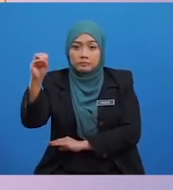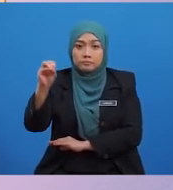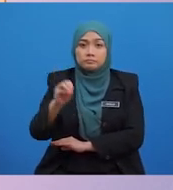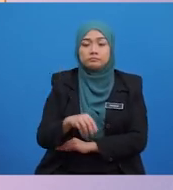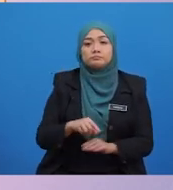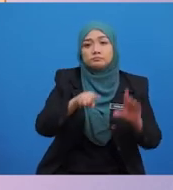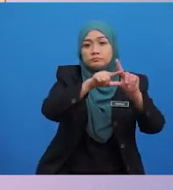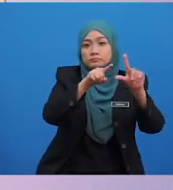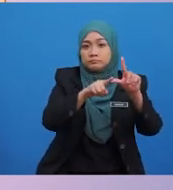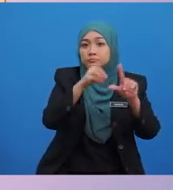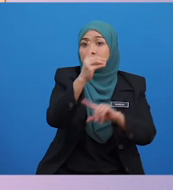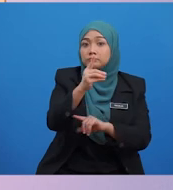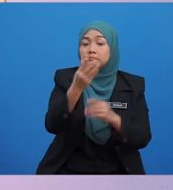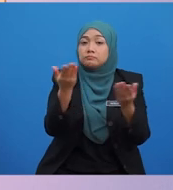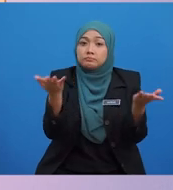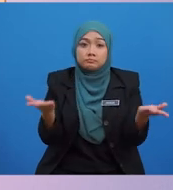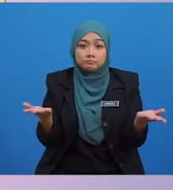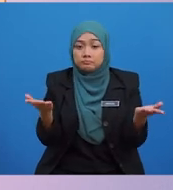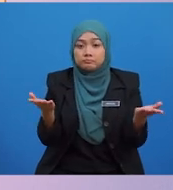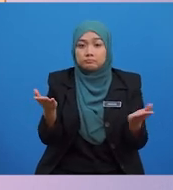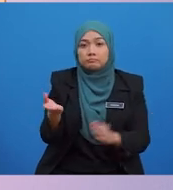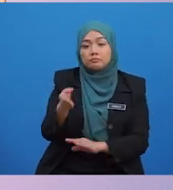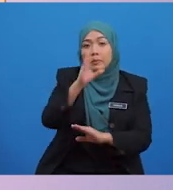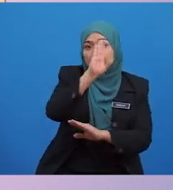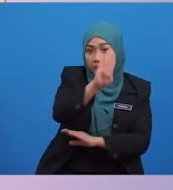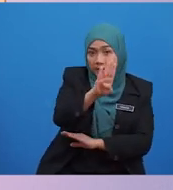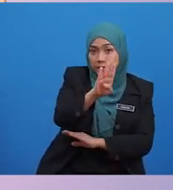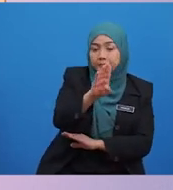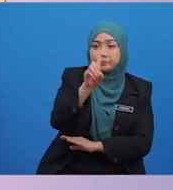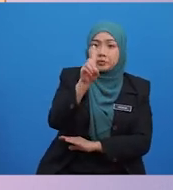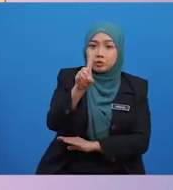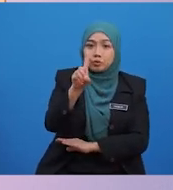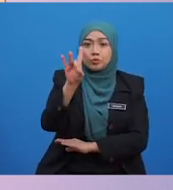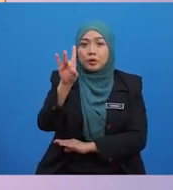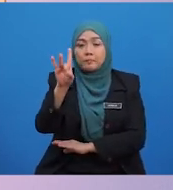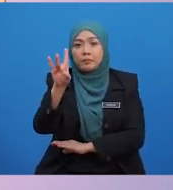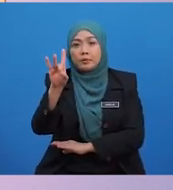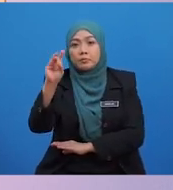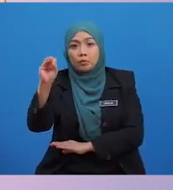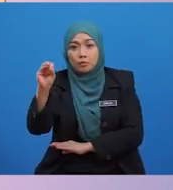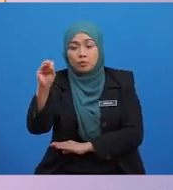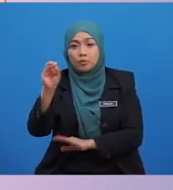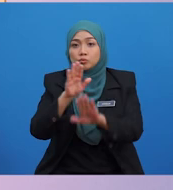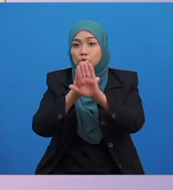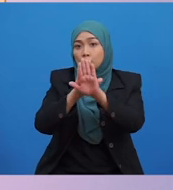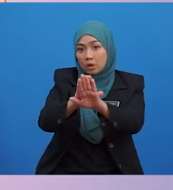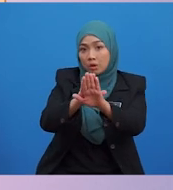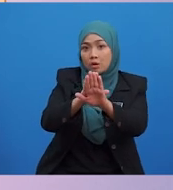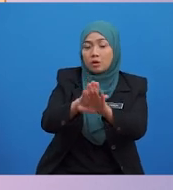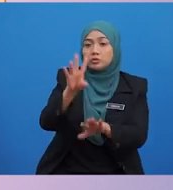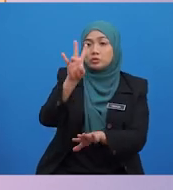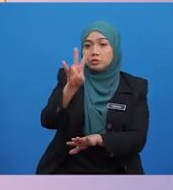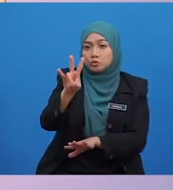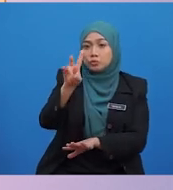180° tolak 7146 8 Dajjal tolak 64